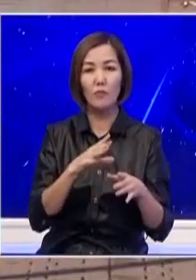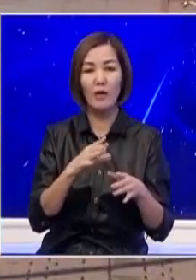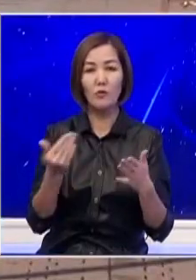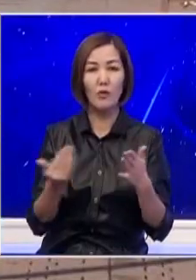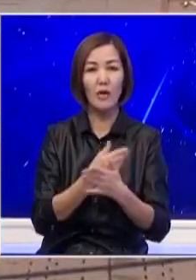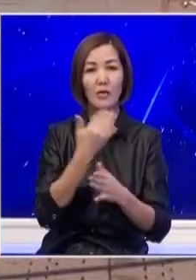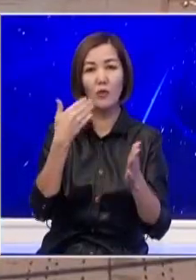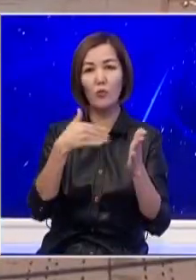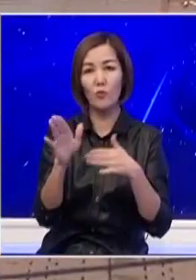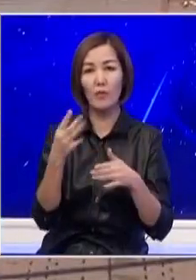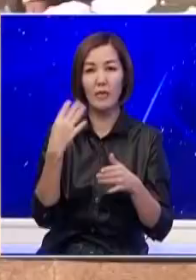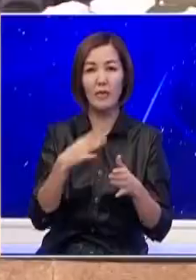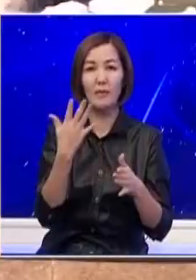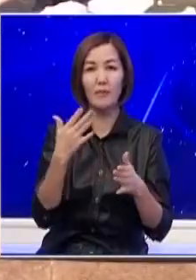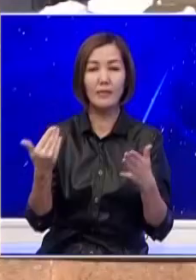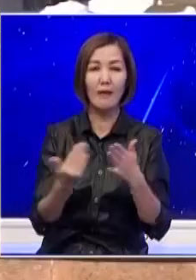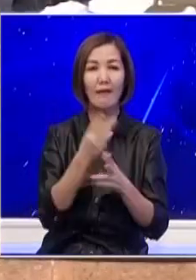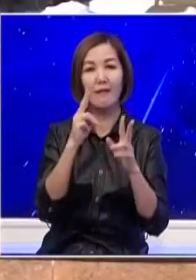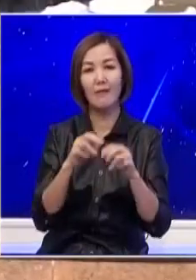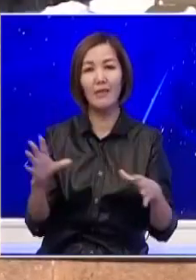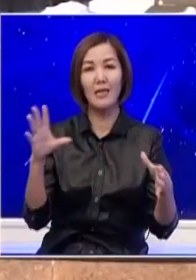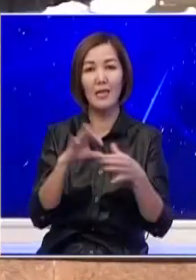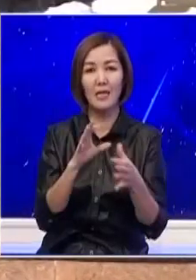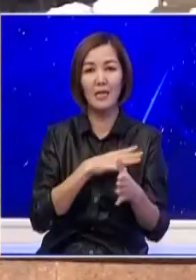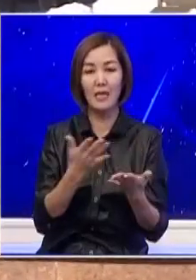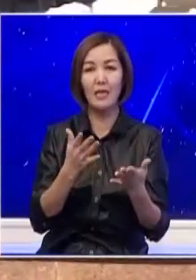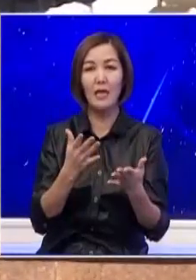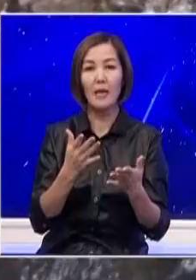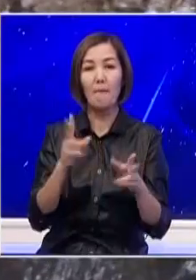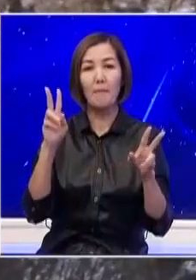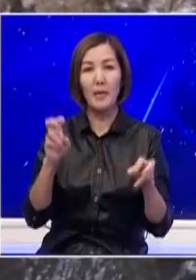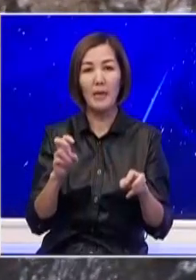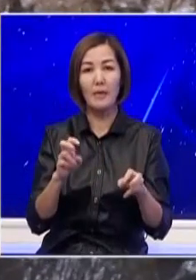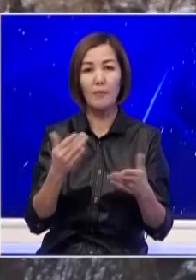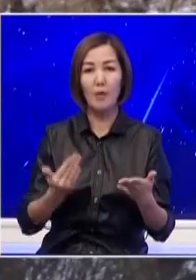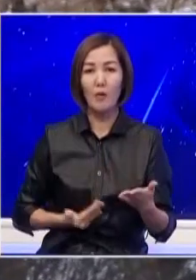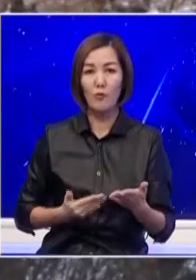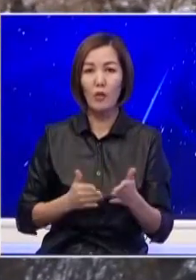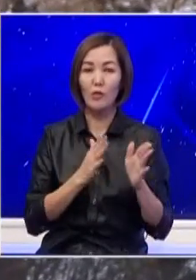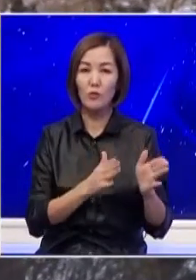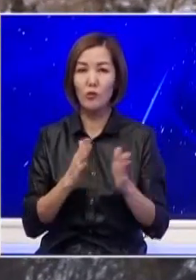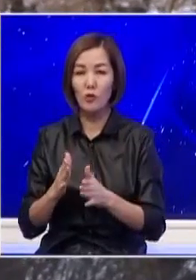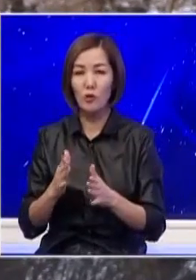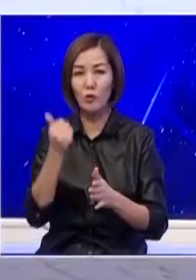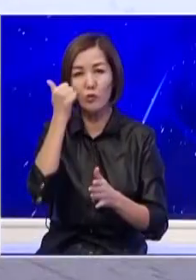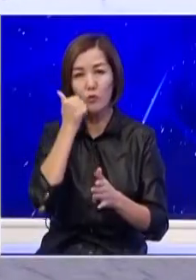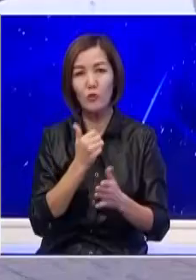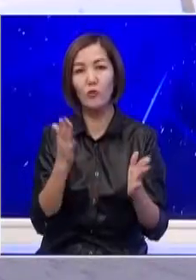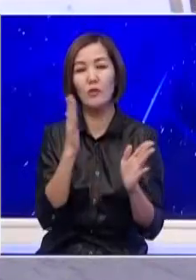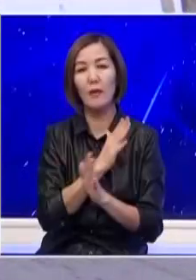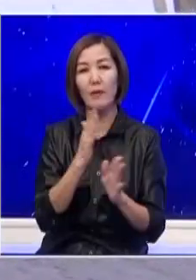45-і қарастырылып тіркелген. Түскен өтінімдерге көтерілген мәселе коммуналдық жүйелердің тозуы. Табиғи